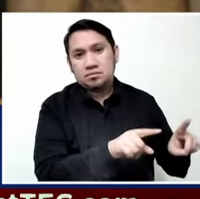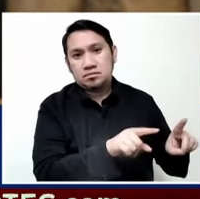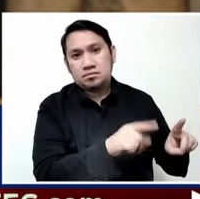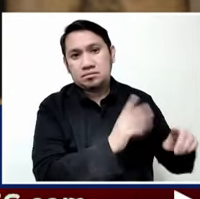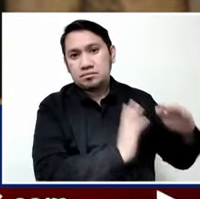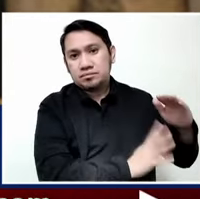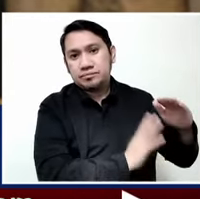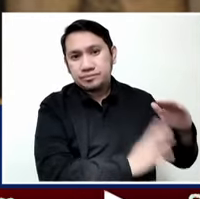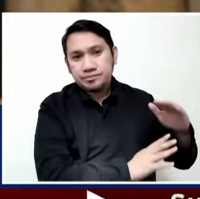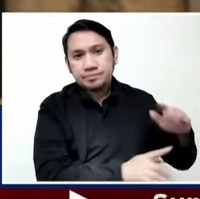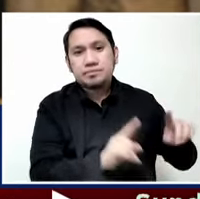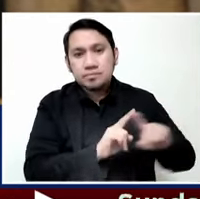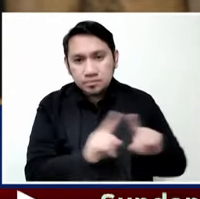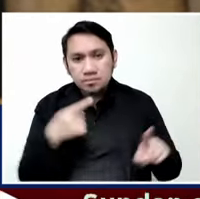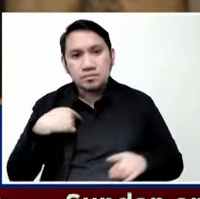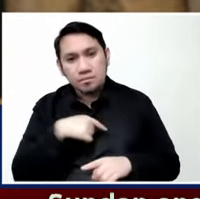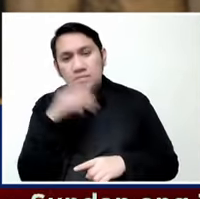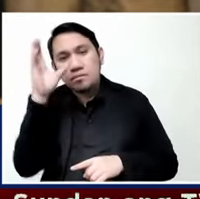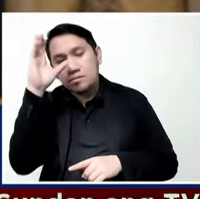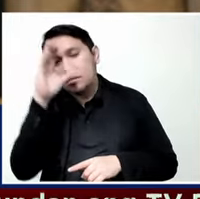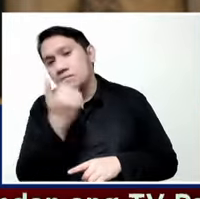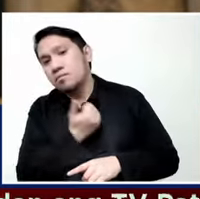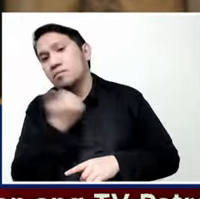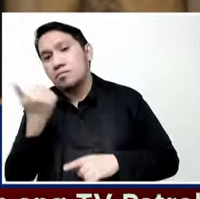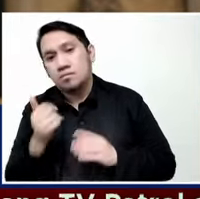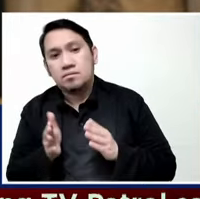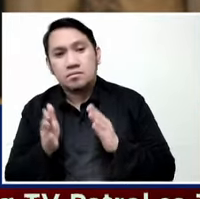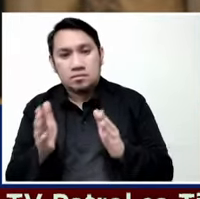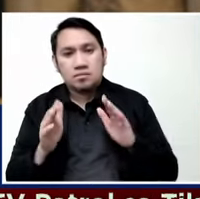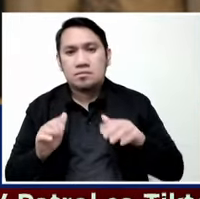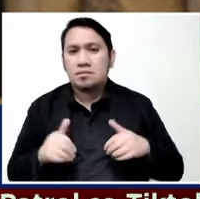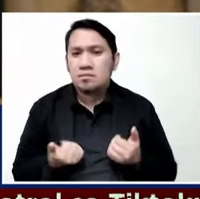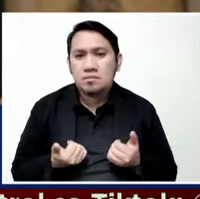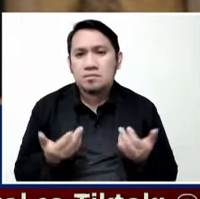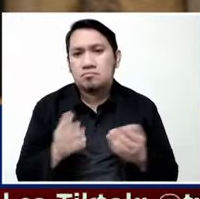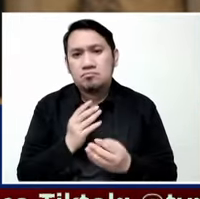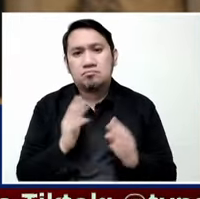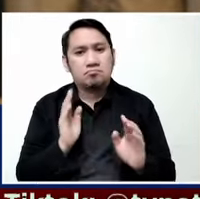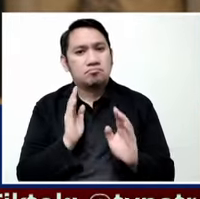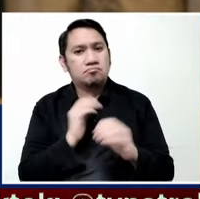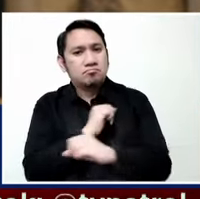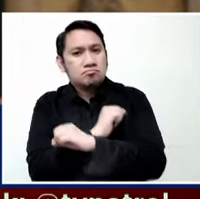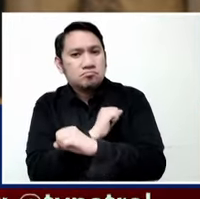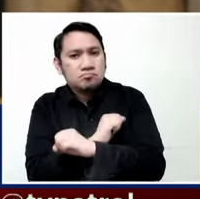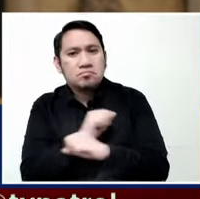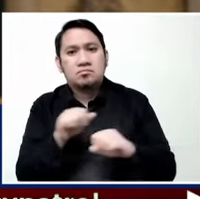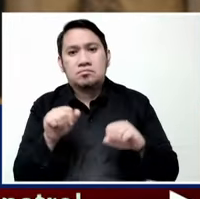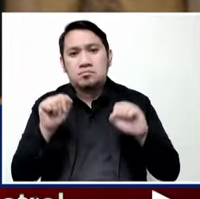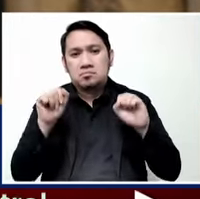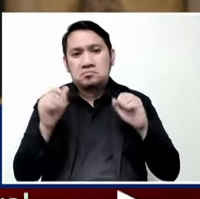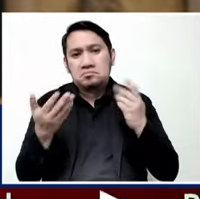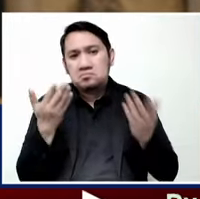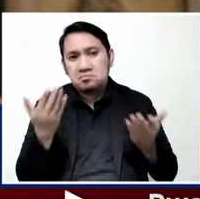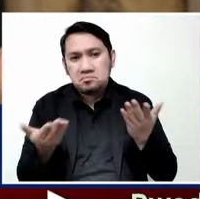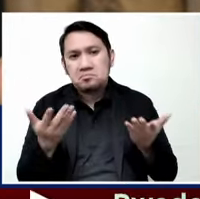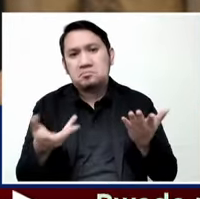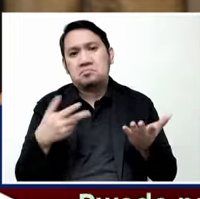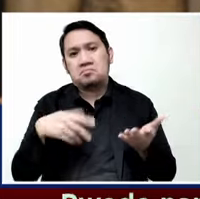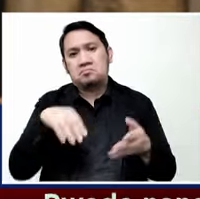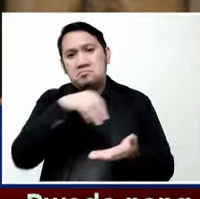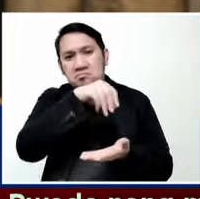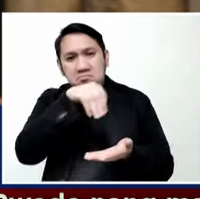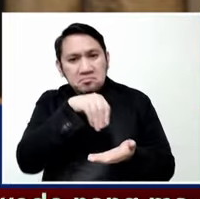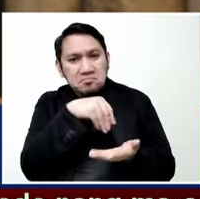is, maghahanap po kami ng alternative source or kung ano pong pwedeng ipalit, either pwedeng flavoring na lang yan